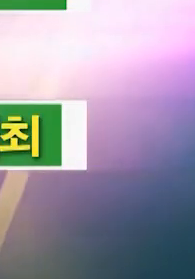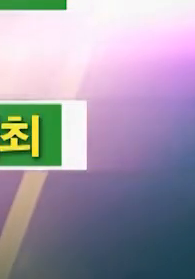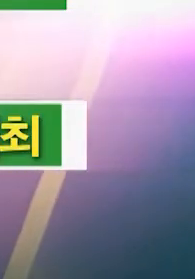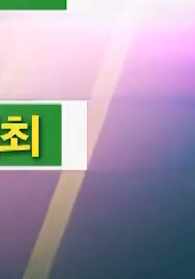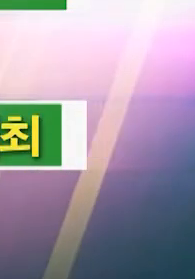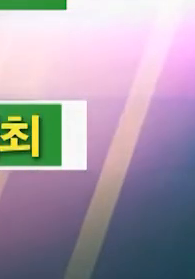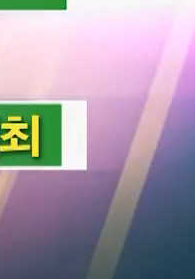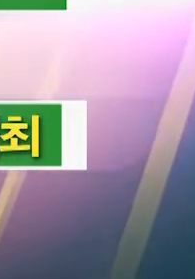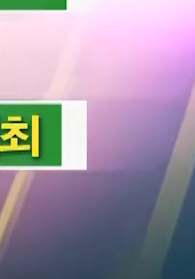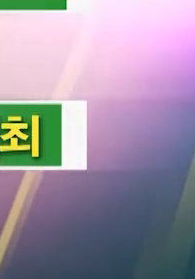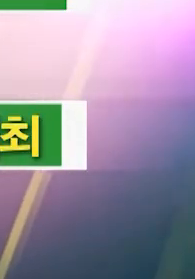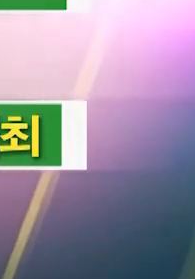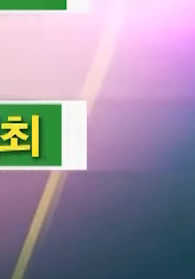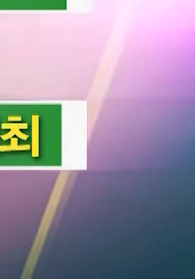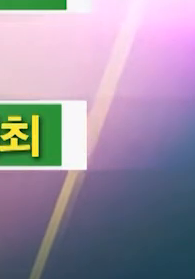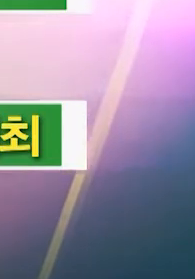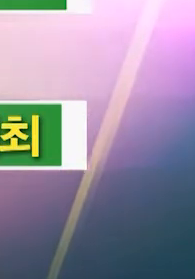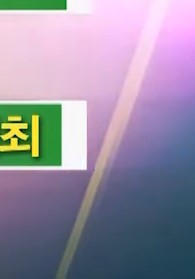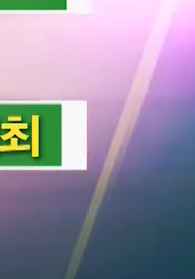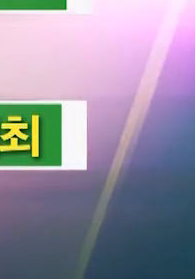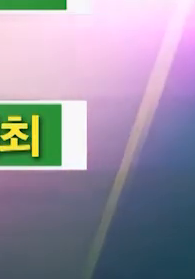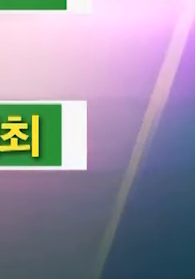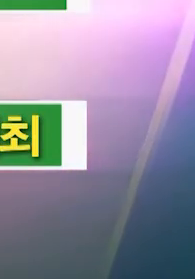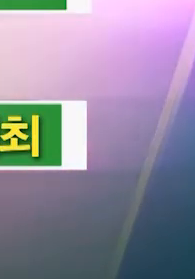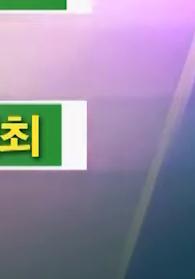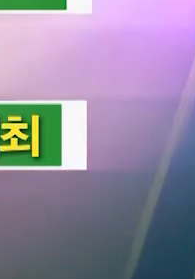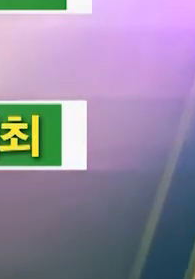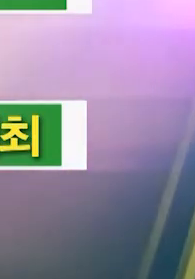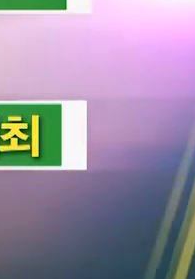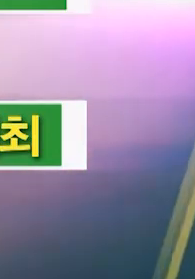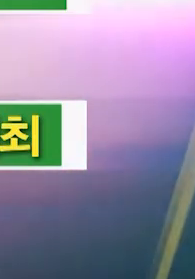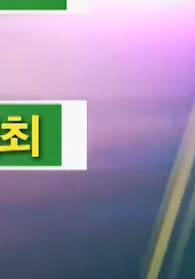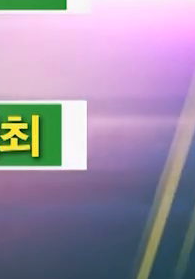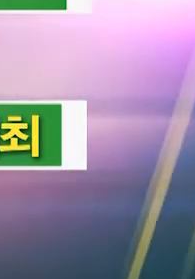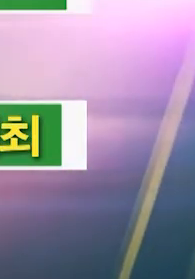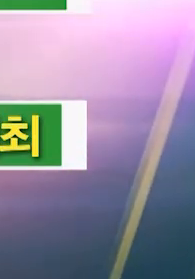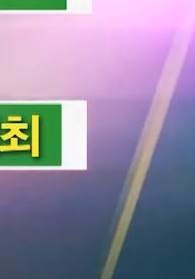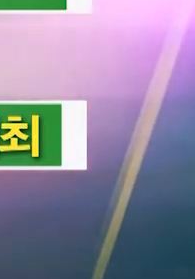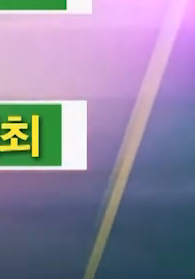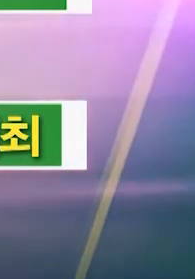한국 훈련의 결과를 돌아보고 발전 방안을 모색하는 토론회가 열렸습니다